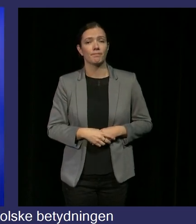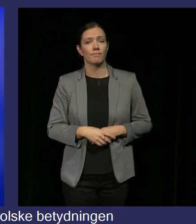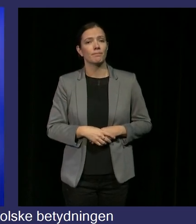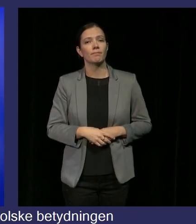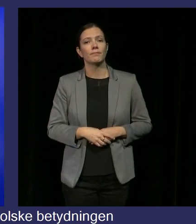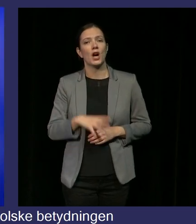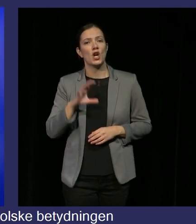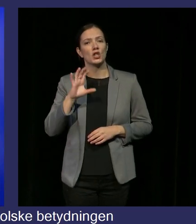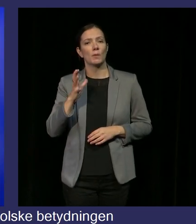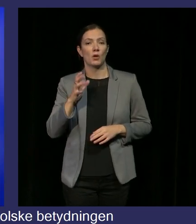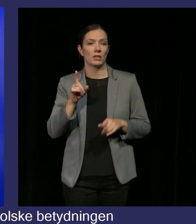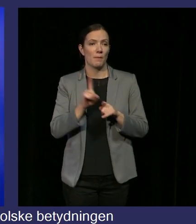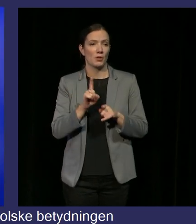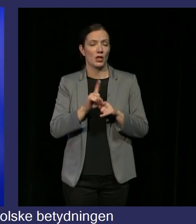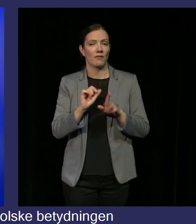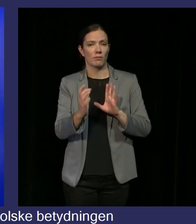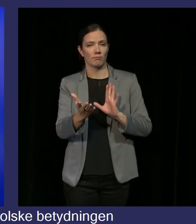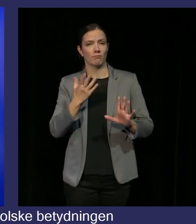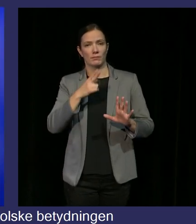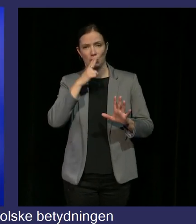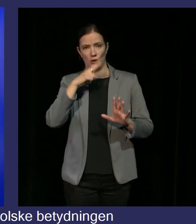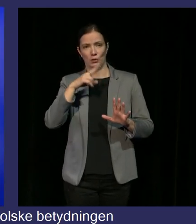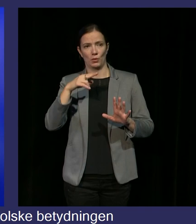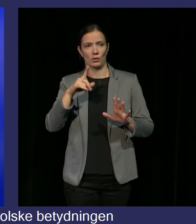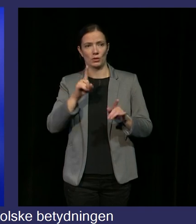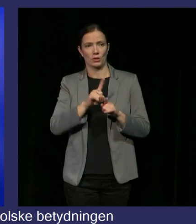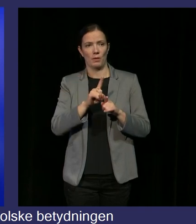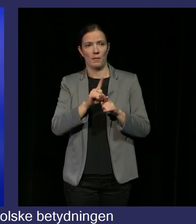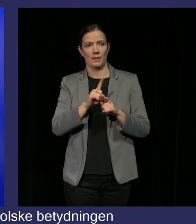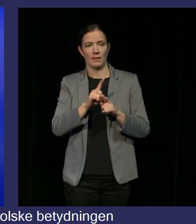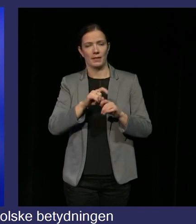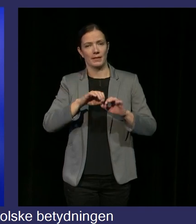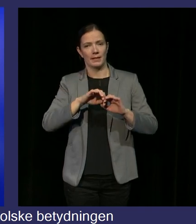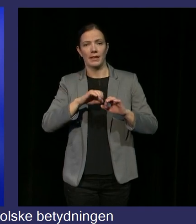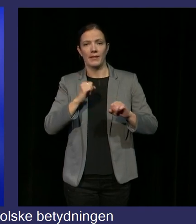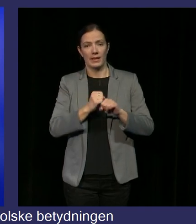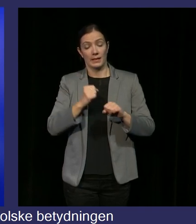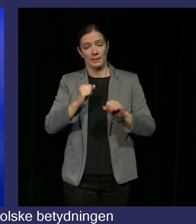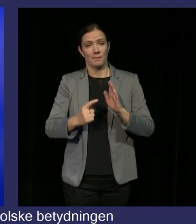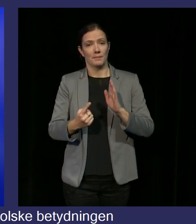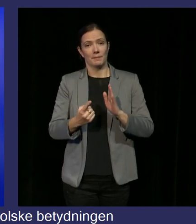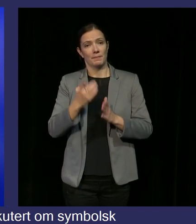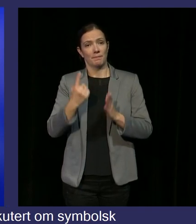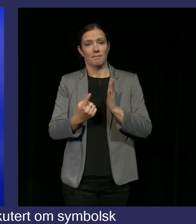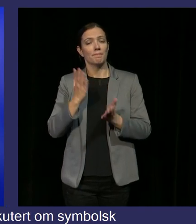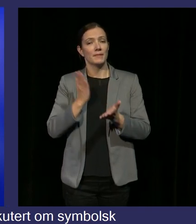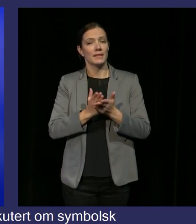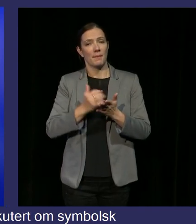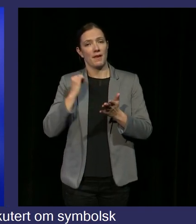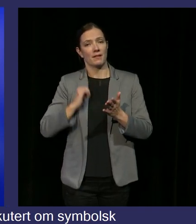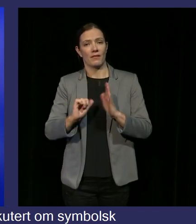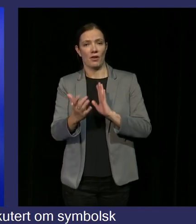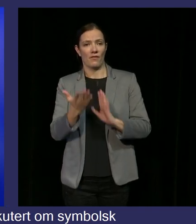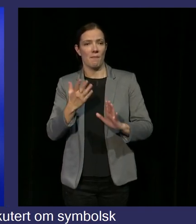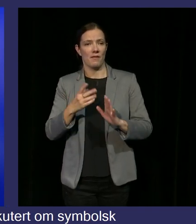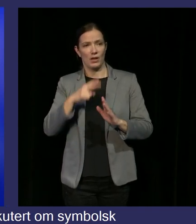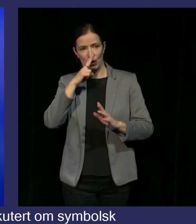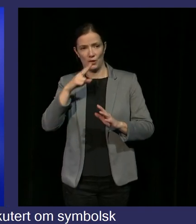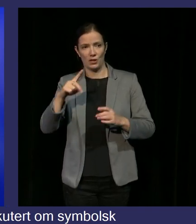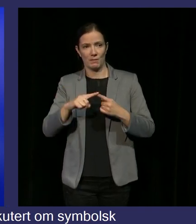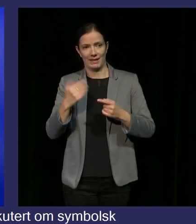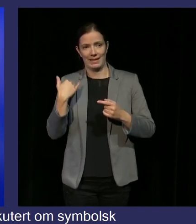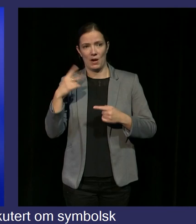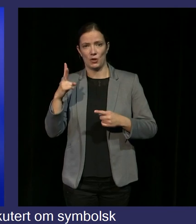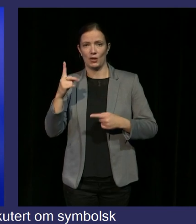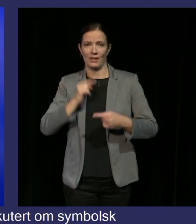den symboliske betydningen man fremmer ved at nynorsk har et særlig ansvar for å fremme ved nynorsk. Det ble også I tidligere debatt her diskutert